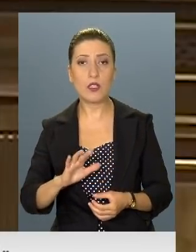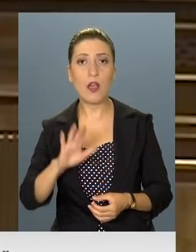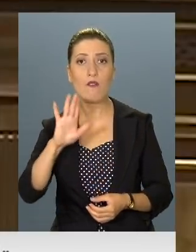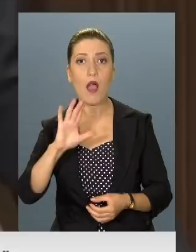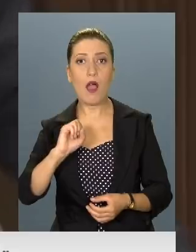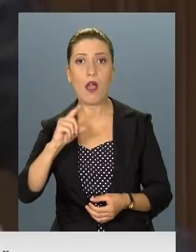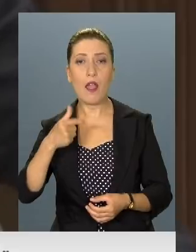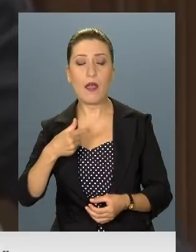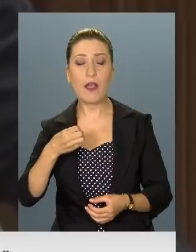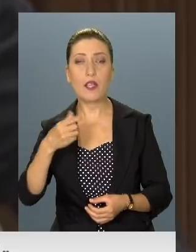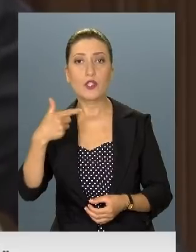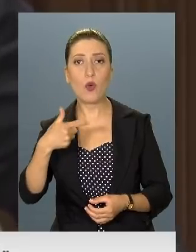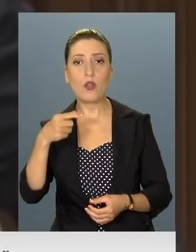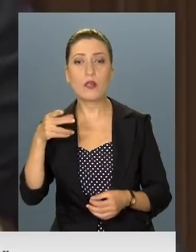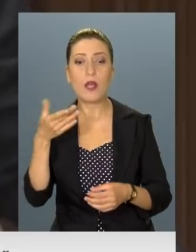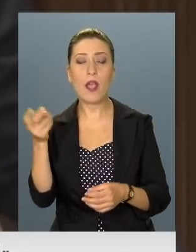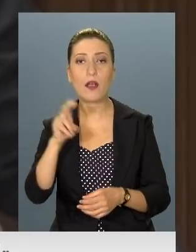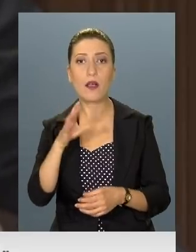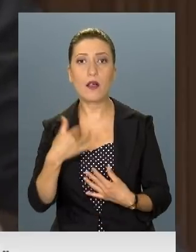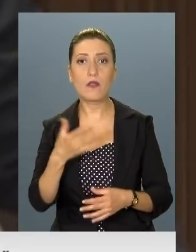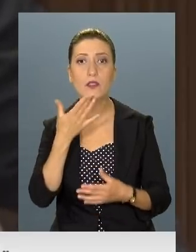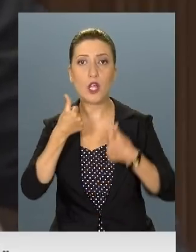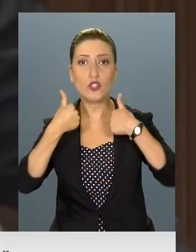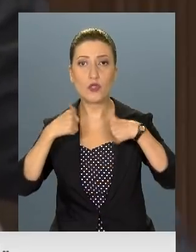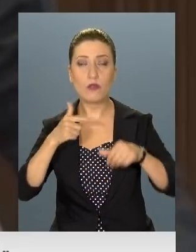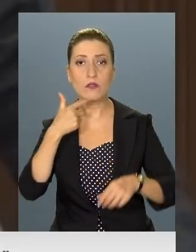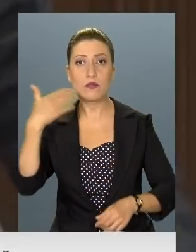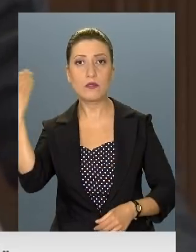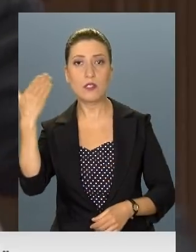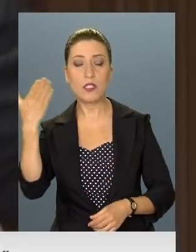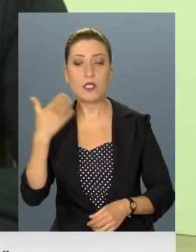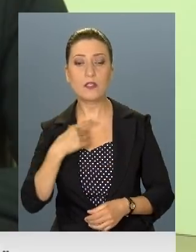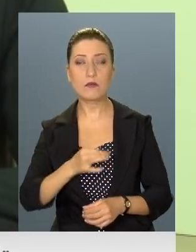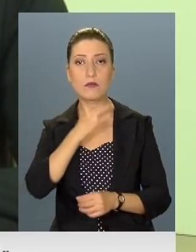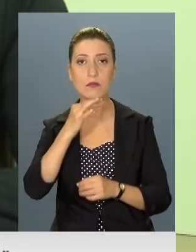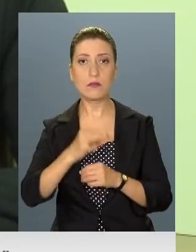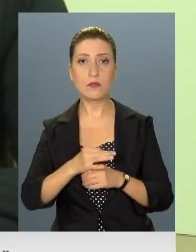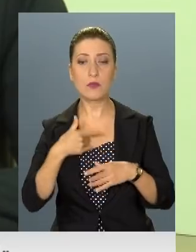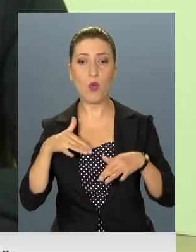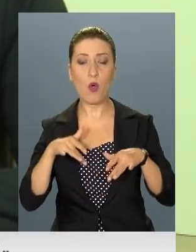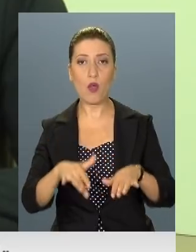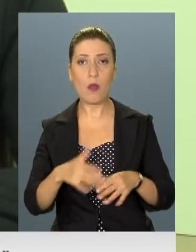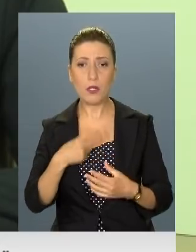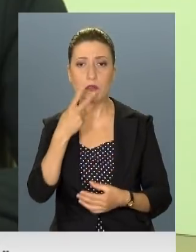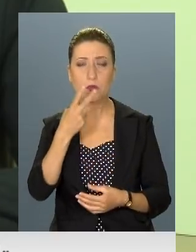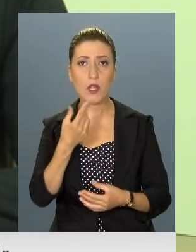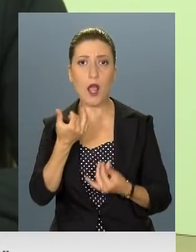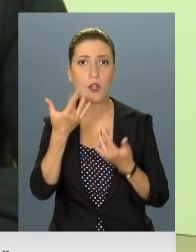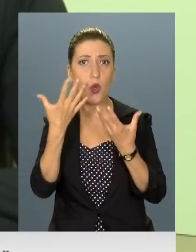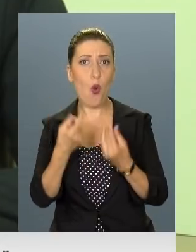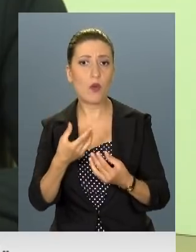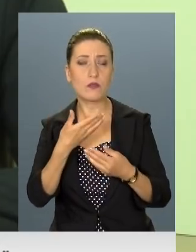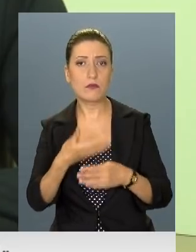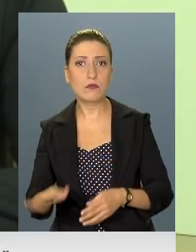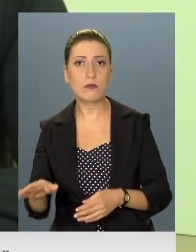եկավ ազգային ժողովում օրենսդիրում հայտարարեց, որ ինքը այս պահից ստանձնում է լիազորությունները, բայց ինչպես տեսնում եք, անցել է քանի օր, և